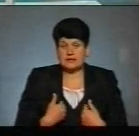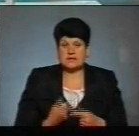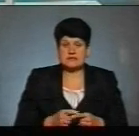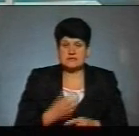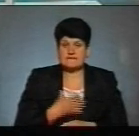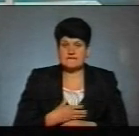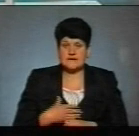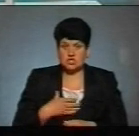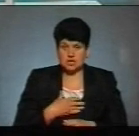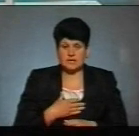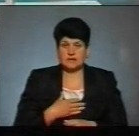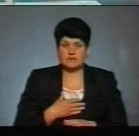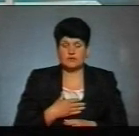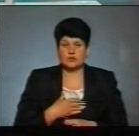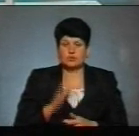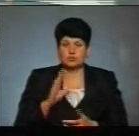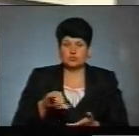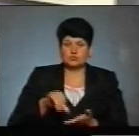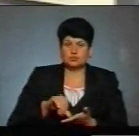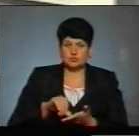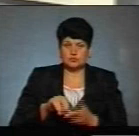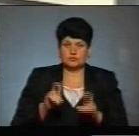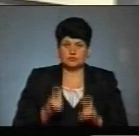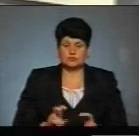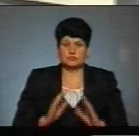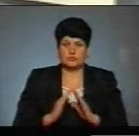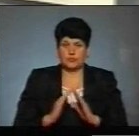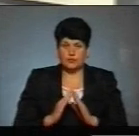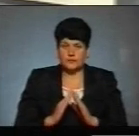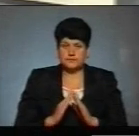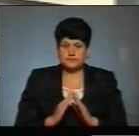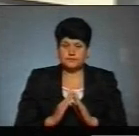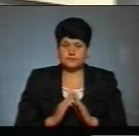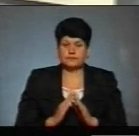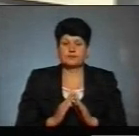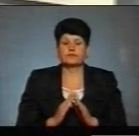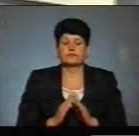якраз це перебувати вдома, значить, максимальний